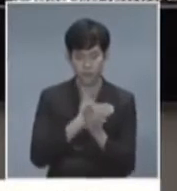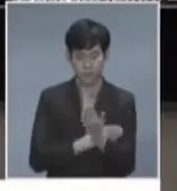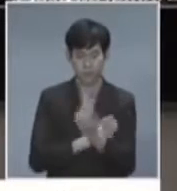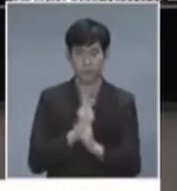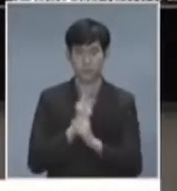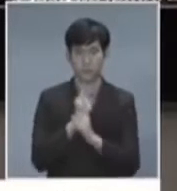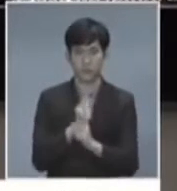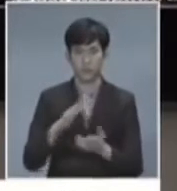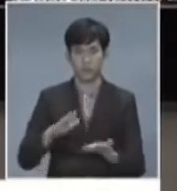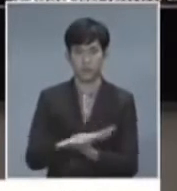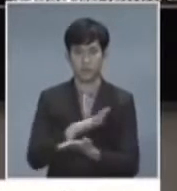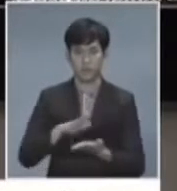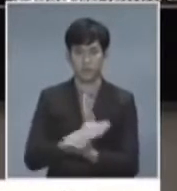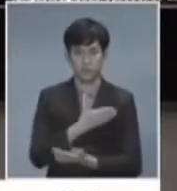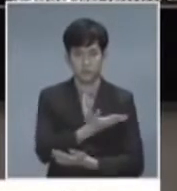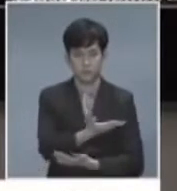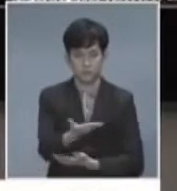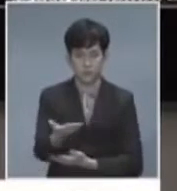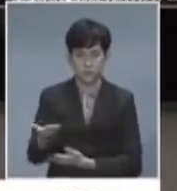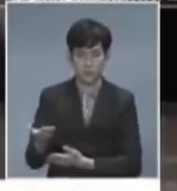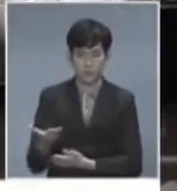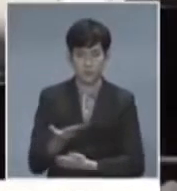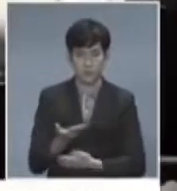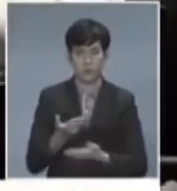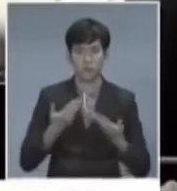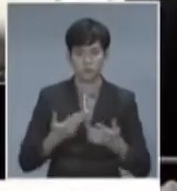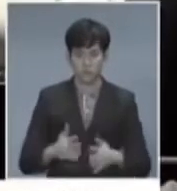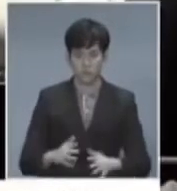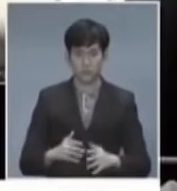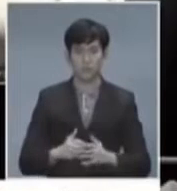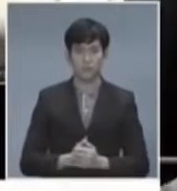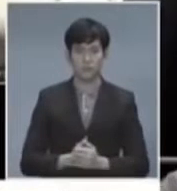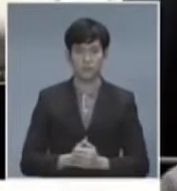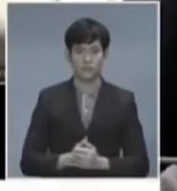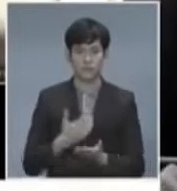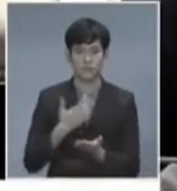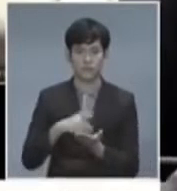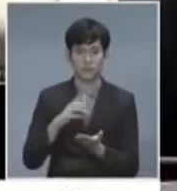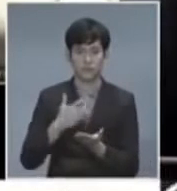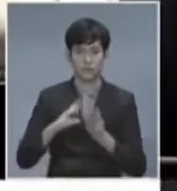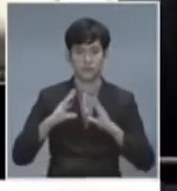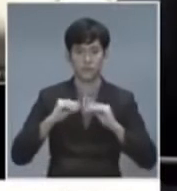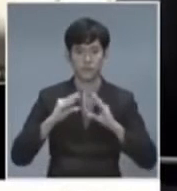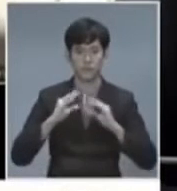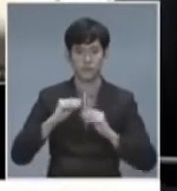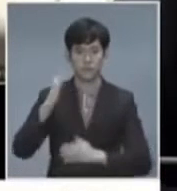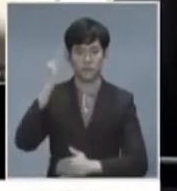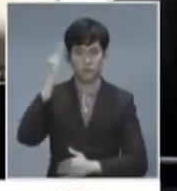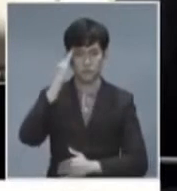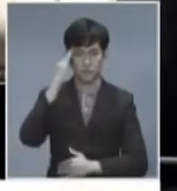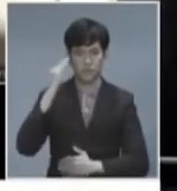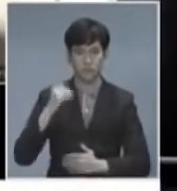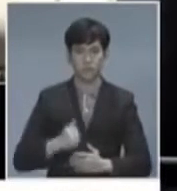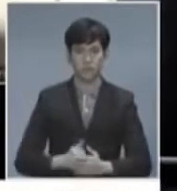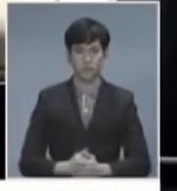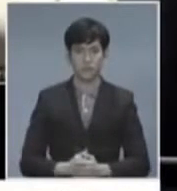ดไว้ให้สมาชิกทุกท่านแล้วจึงขอเรียนแจ้งให้ที่ประชุมทราบ